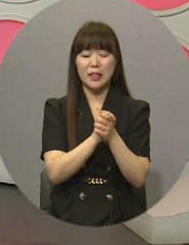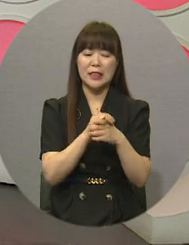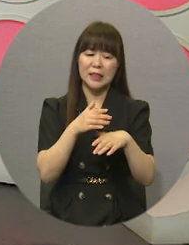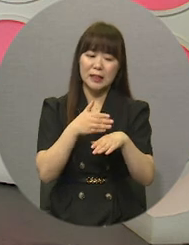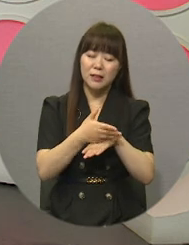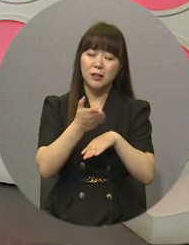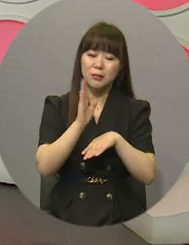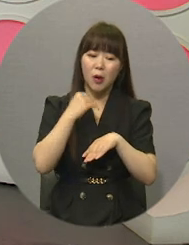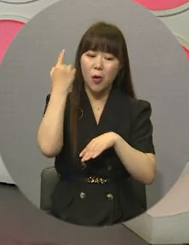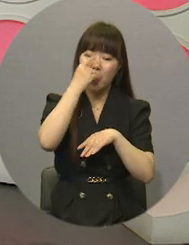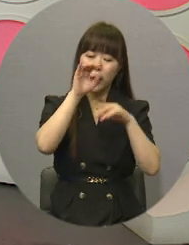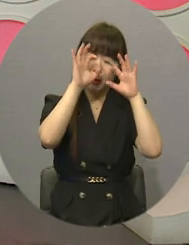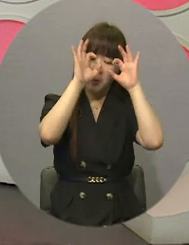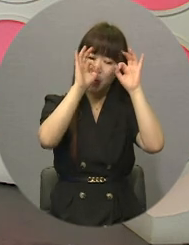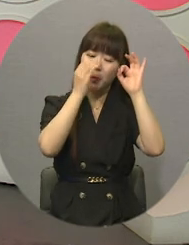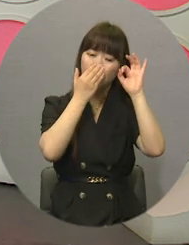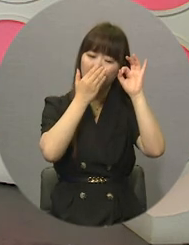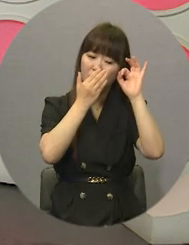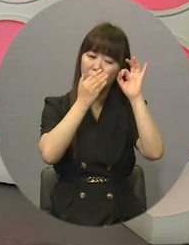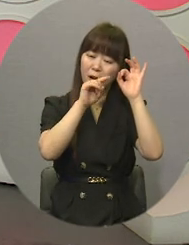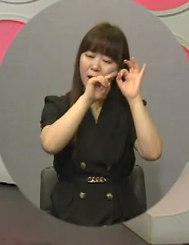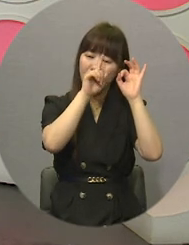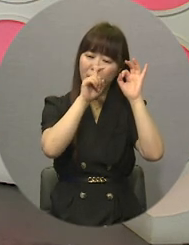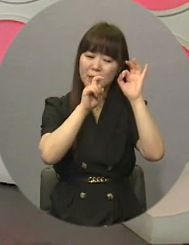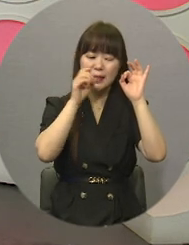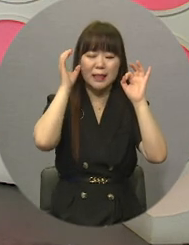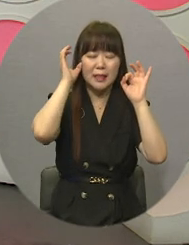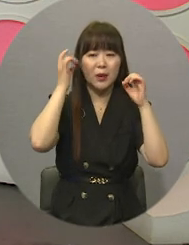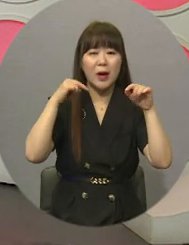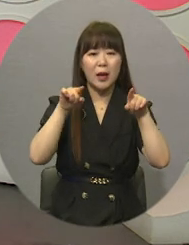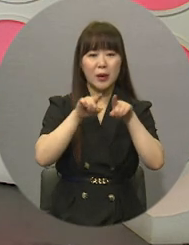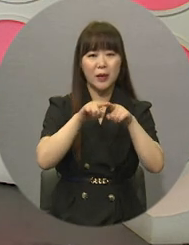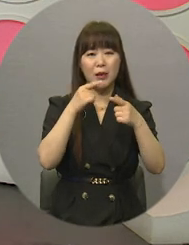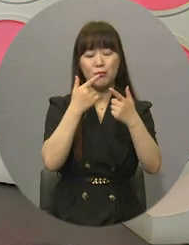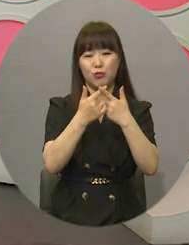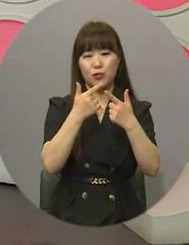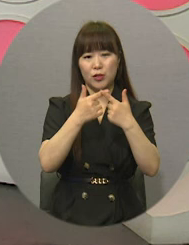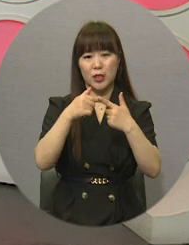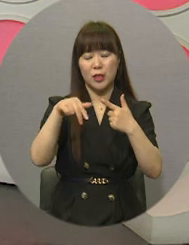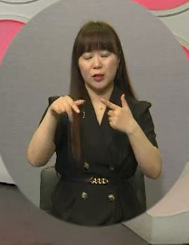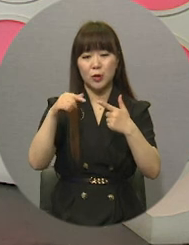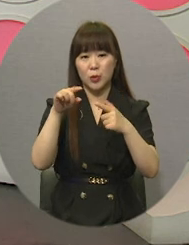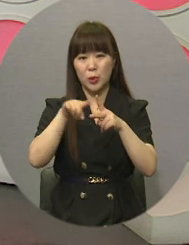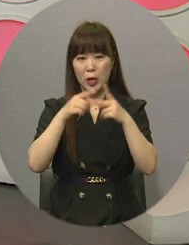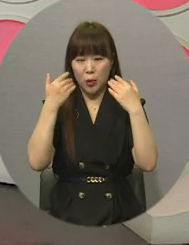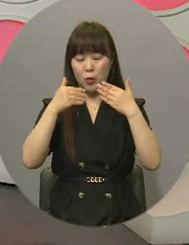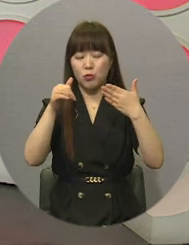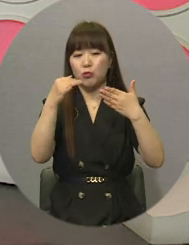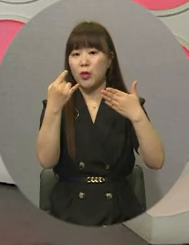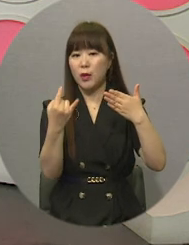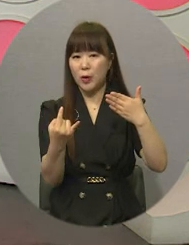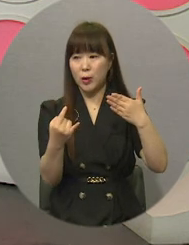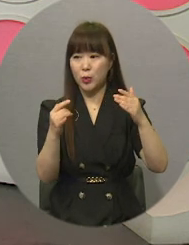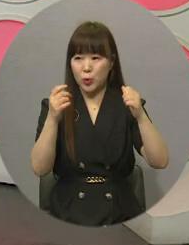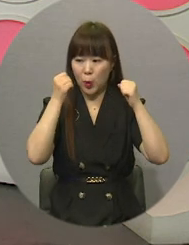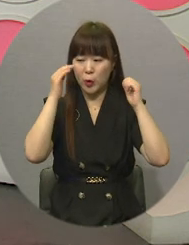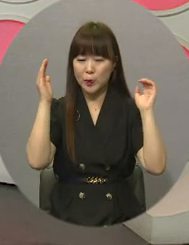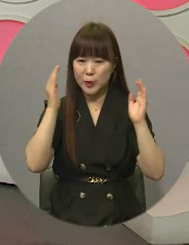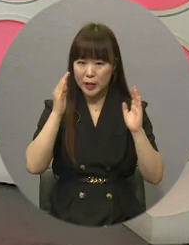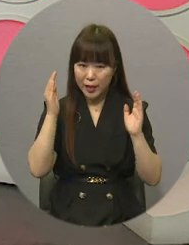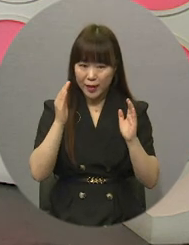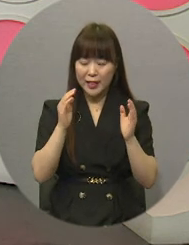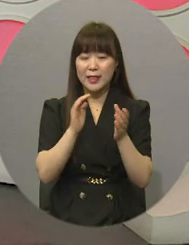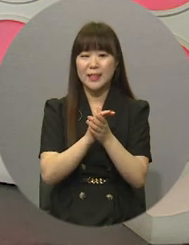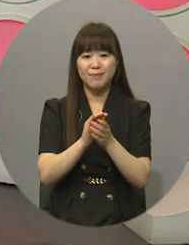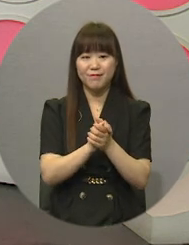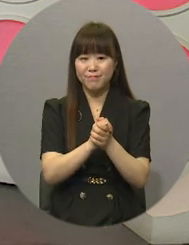늦었지만 얼굴이라도 볼수 있을지 기대하면서 부산 성북초등학교 제9회 졸업생